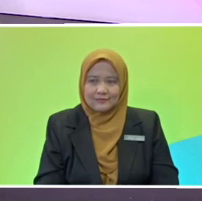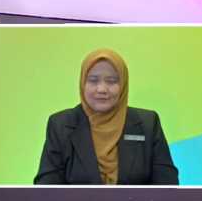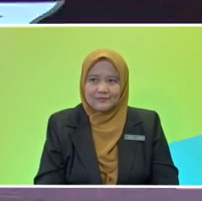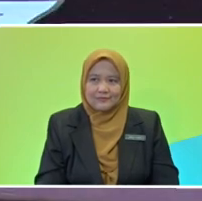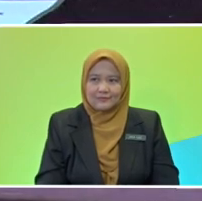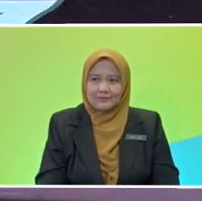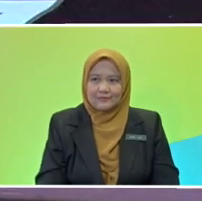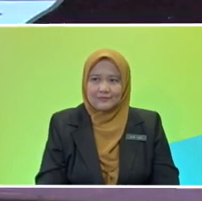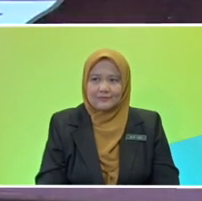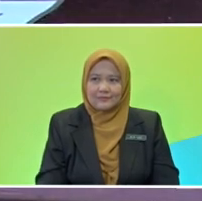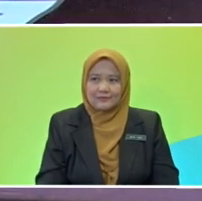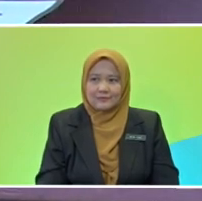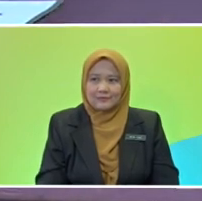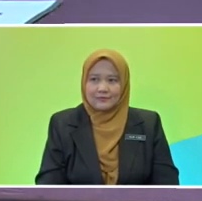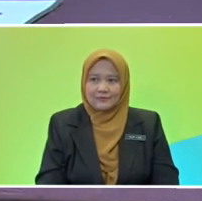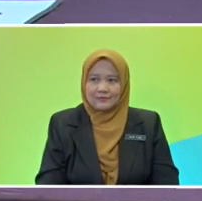dulu